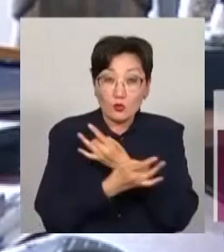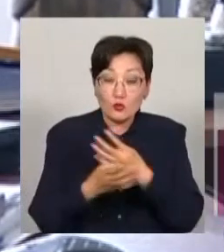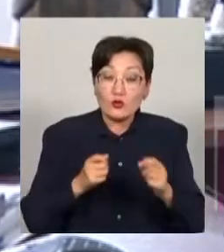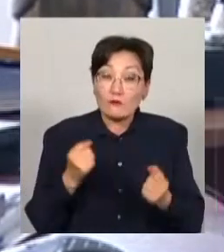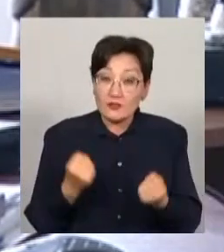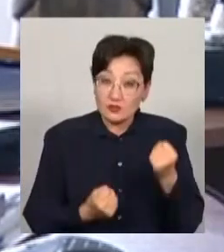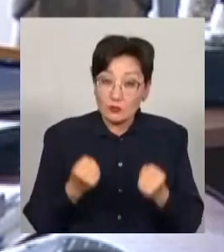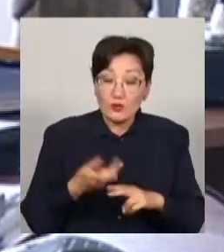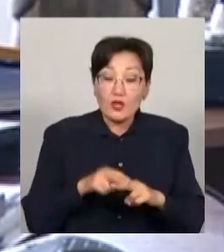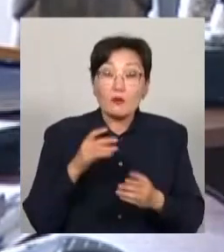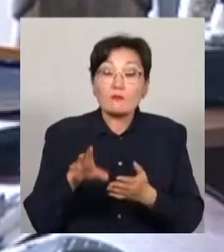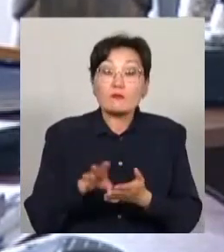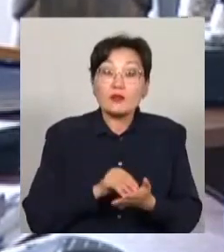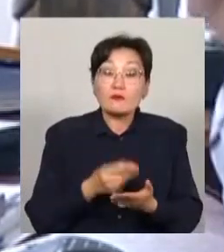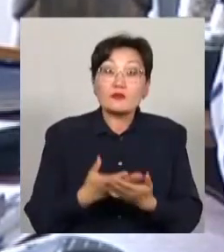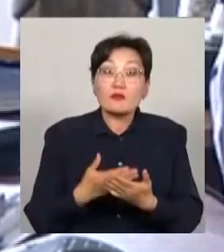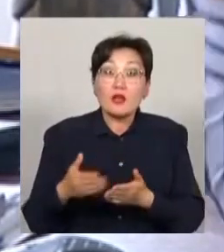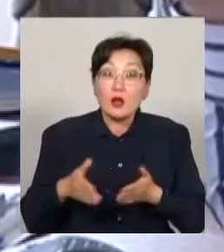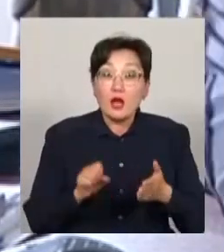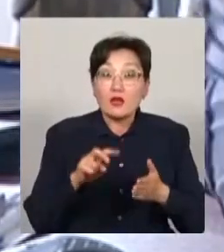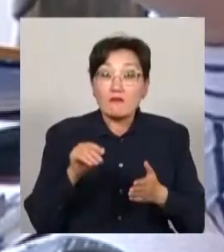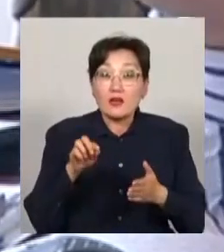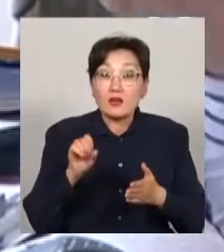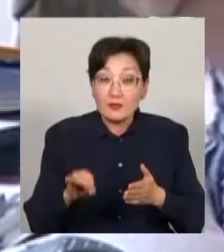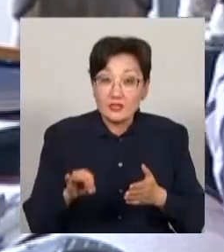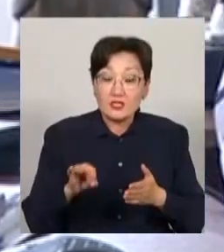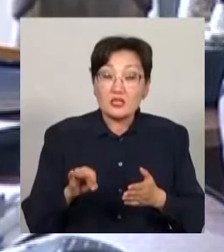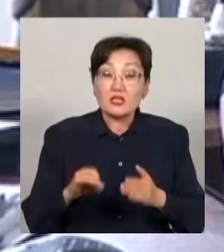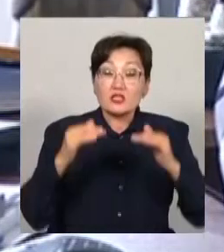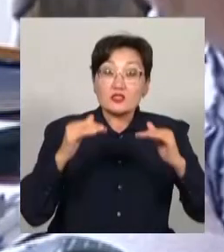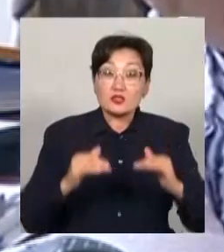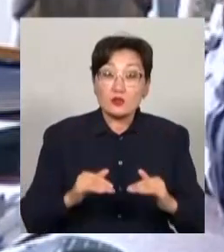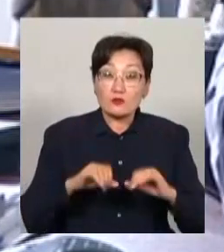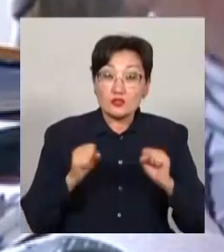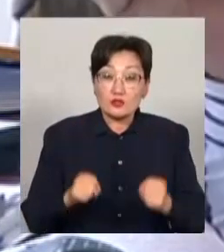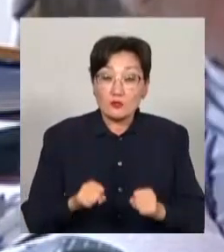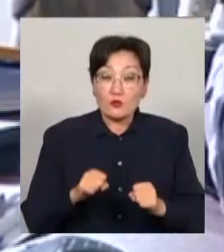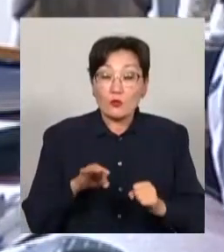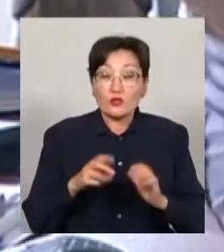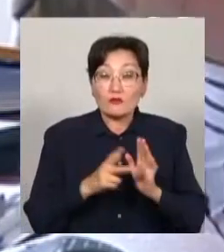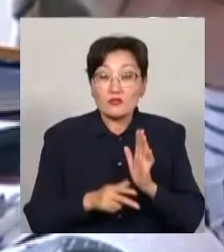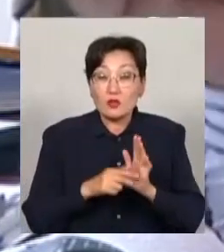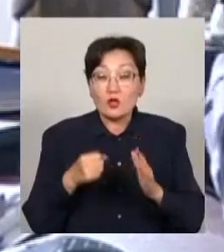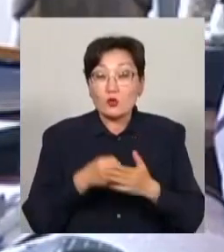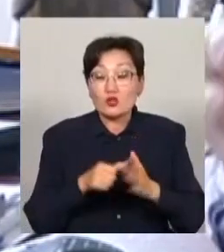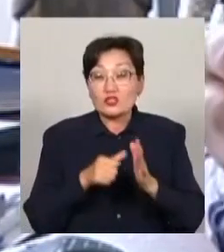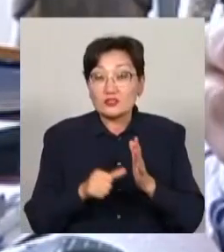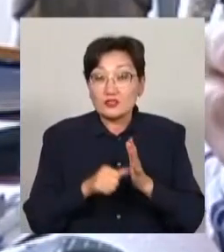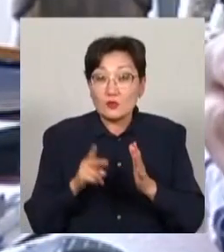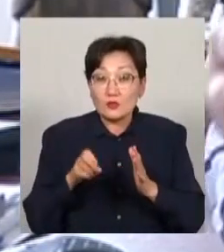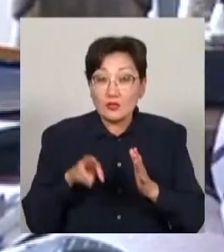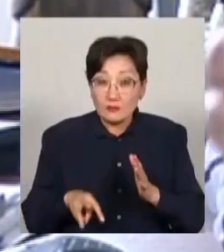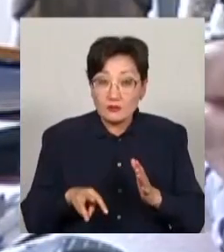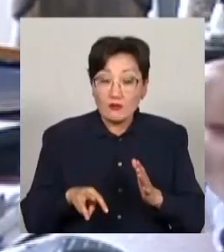культуру вождения. Это пример тому, что проспект Аль-Фараби у нас снизили скорость от 80 до